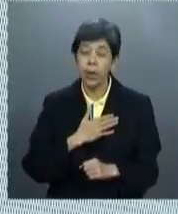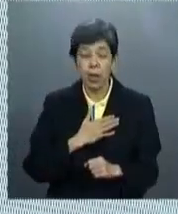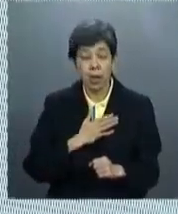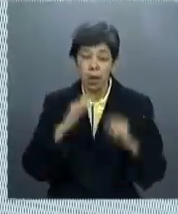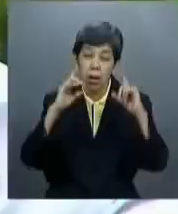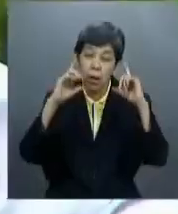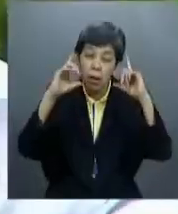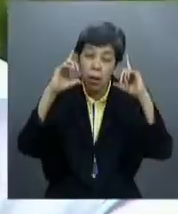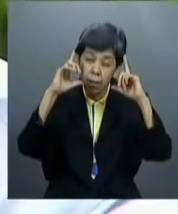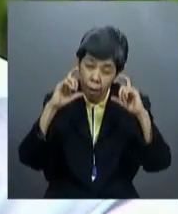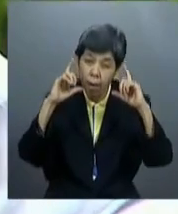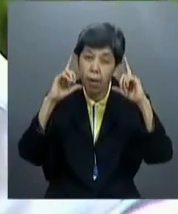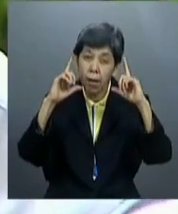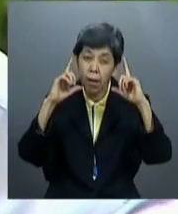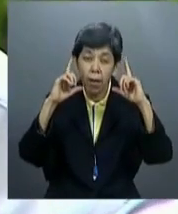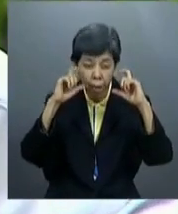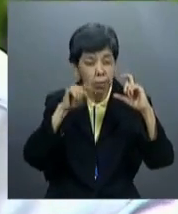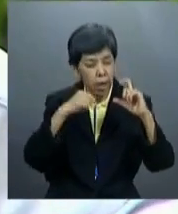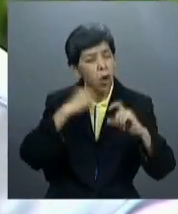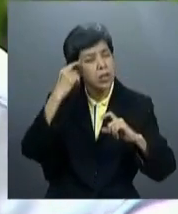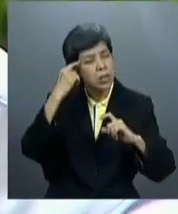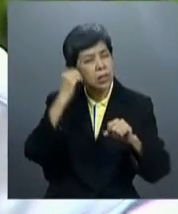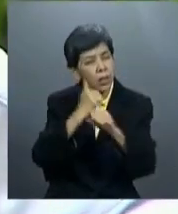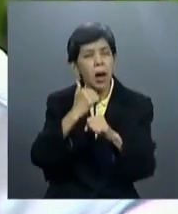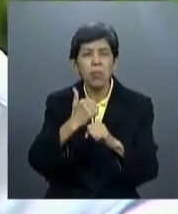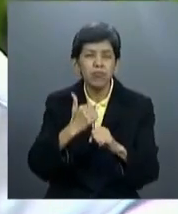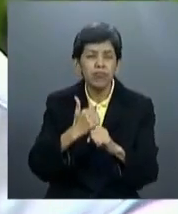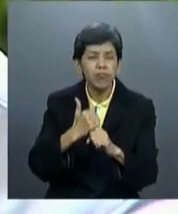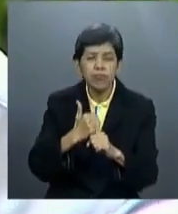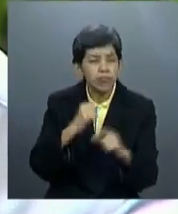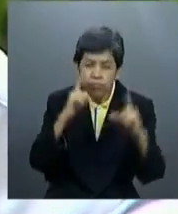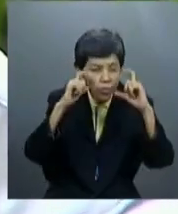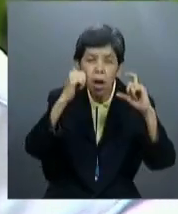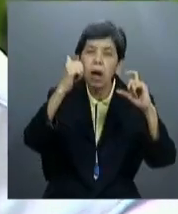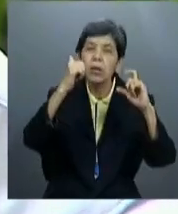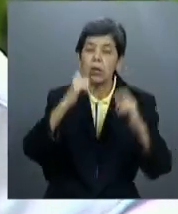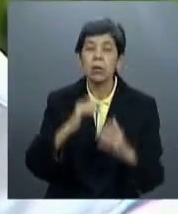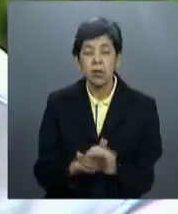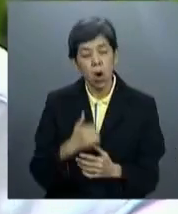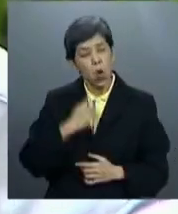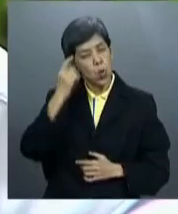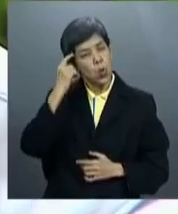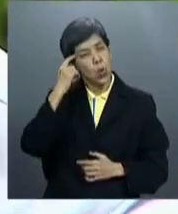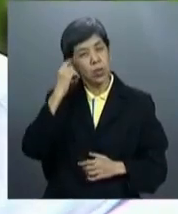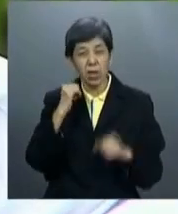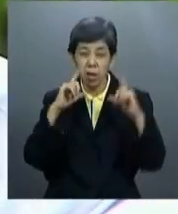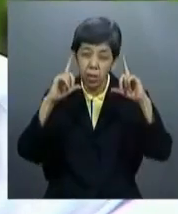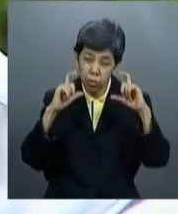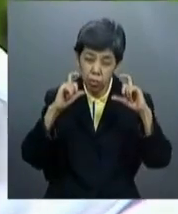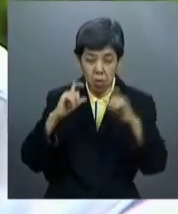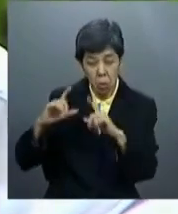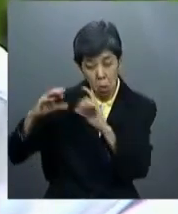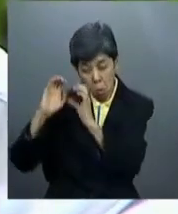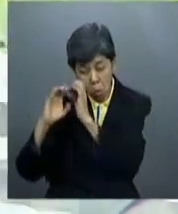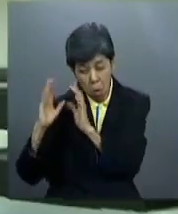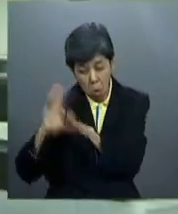มันสามารถสื่ออะไรบางอย่างที่เราคิดได้ผมก็อาจจะไม่ค่อยลังเลที่จะถ่ายมันทั้งที่อาจจะรู้ว่าเราอาจจะถ่ายสู้ช่างภาพมื